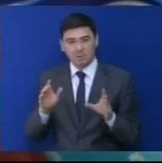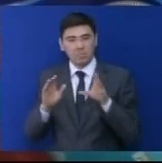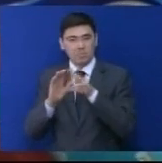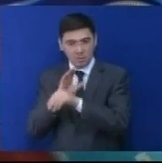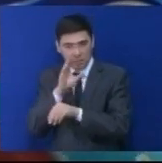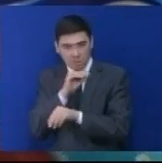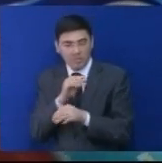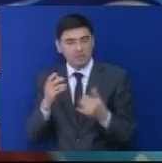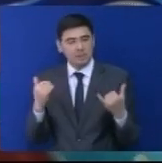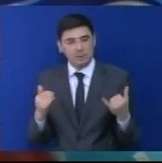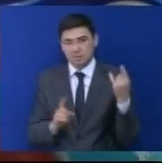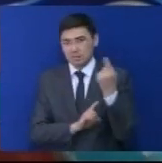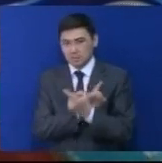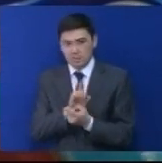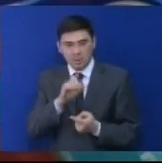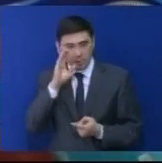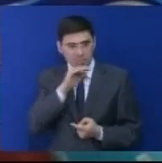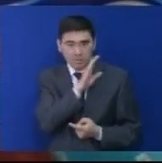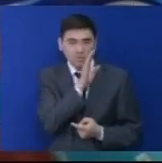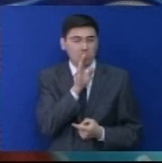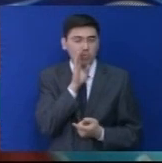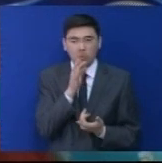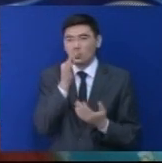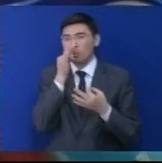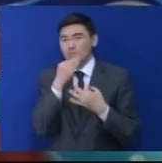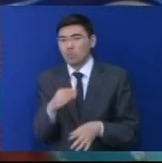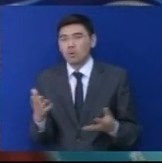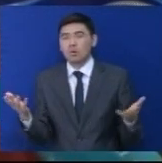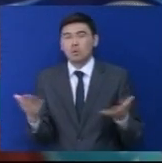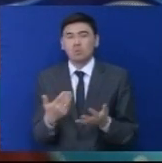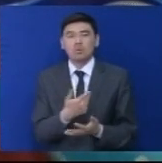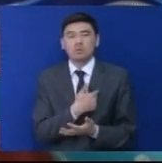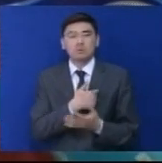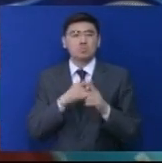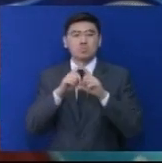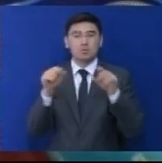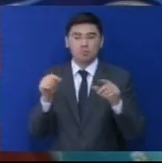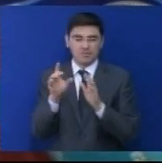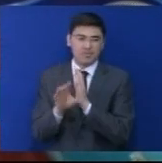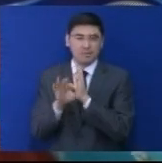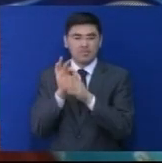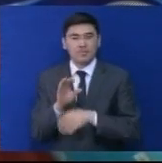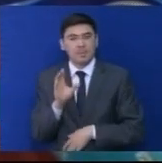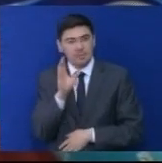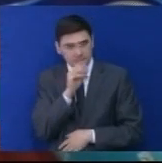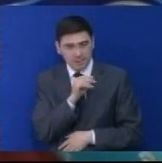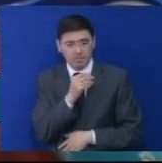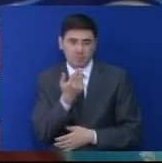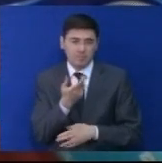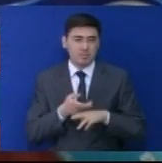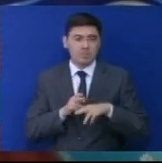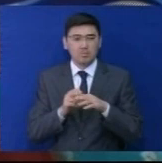право не только по микроучастку, но и любую желаемую школу. Поэтому я убедительно прошу родителей,